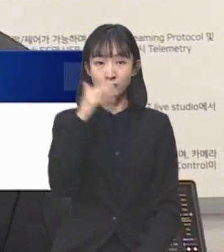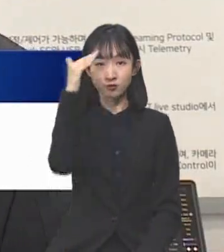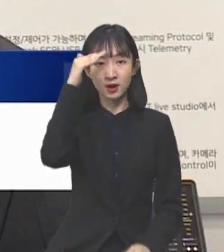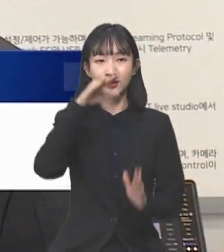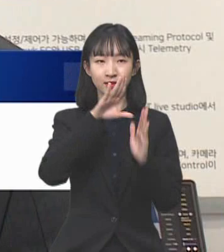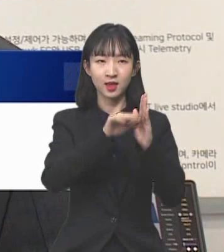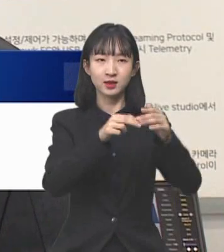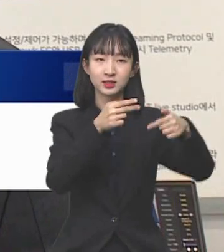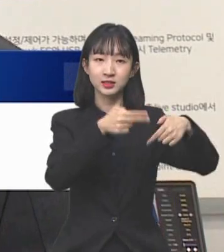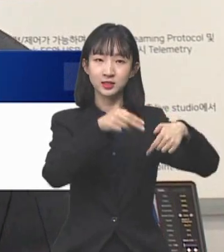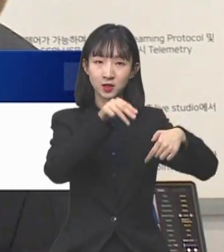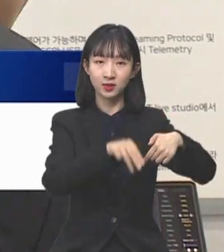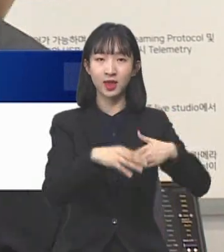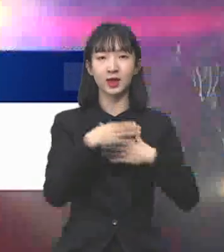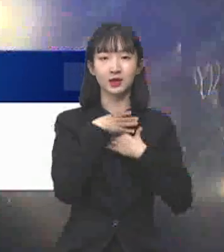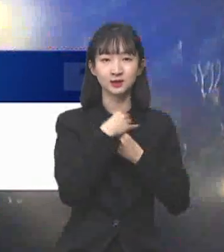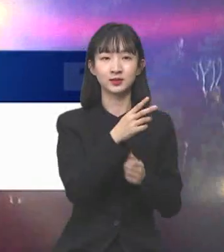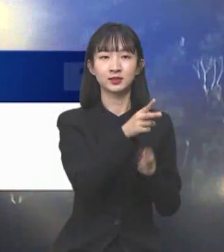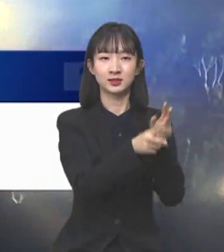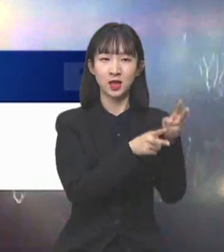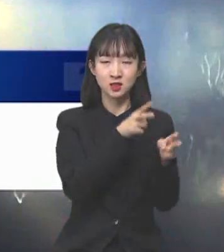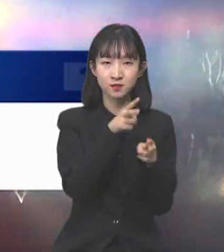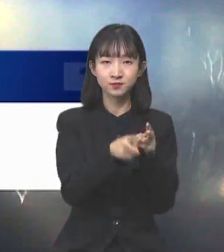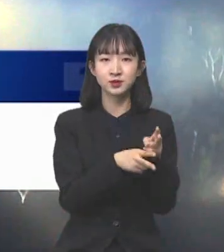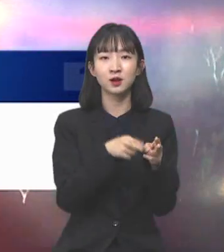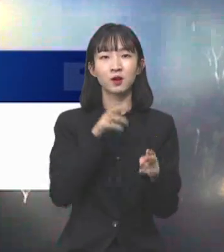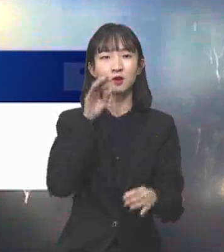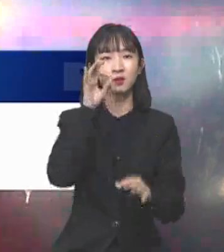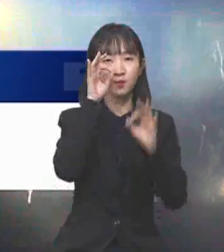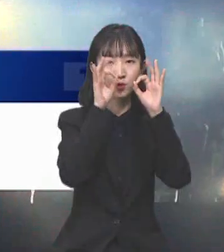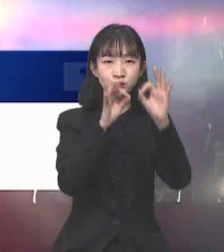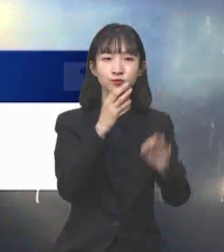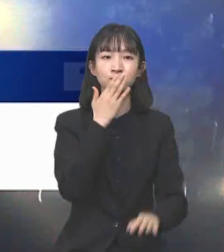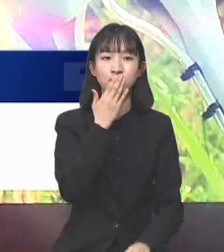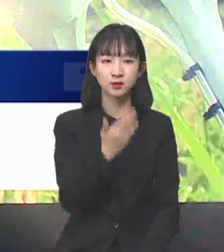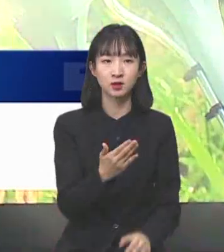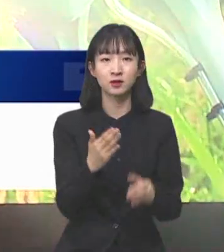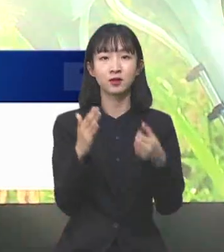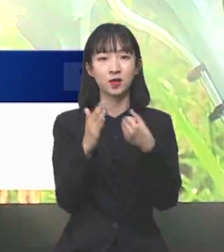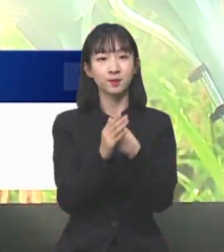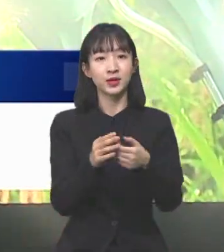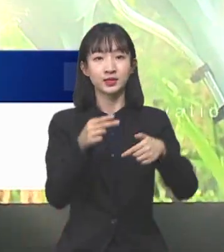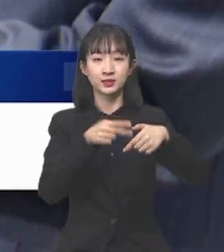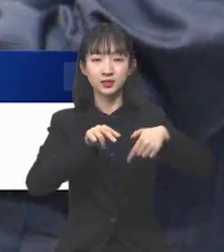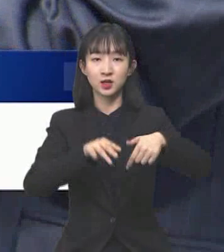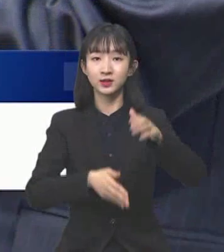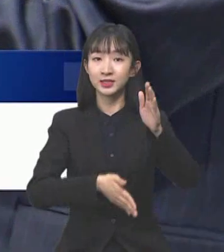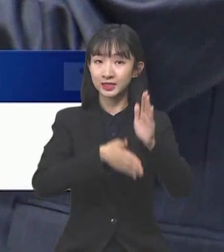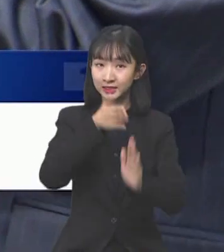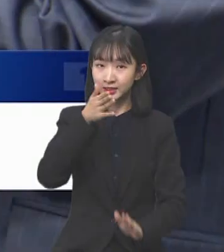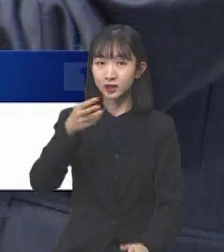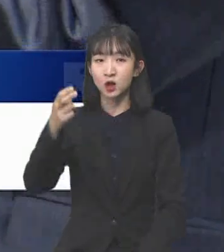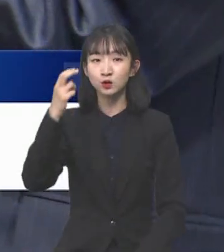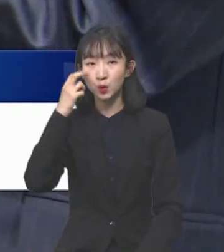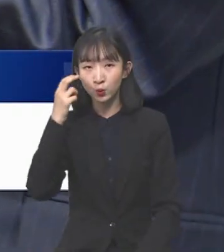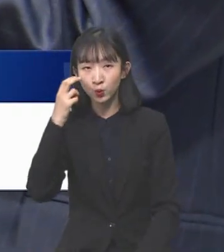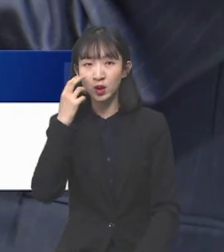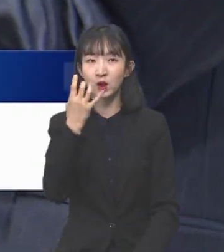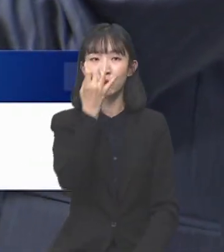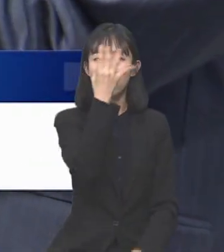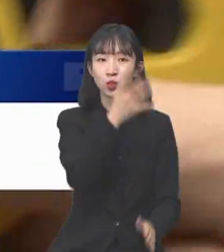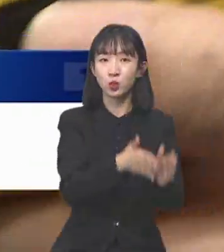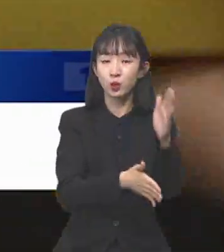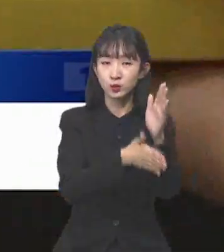미래를 모두 보실 수 있습니다 저희 인천시는 금번 행사를 계기로 충돌 뿐만이 아니다 원도심 해도